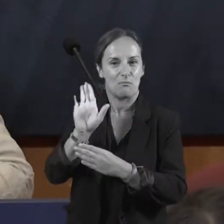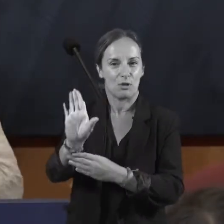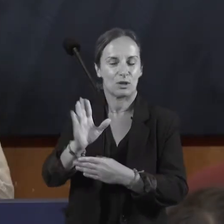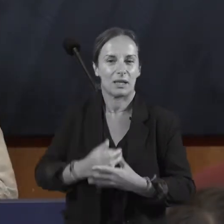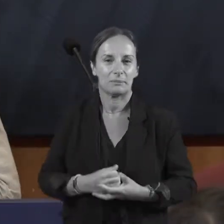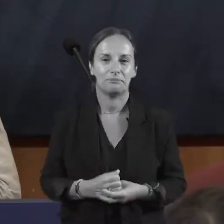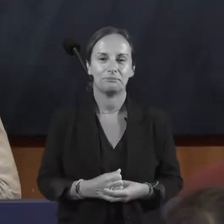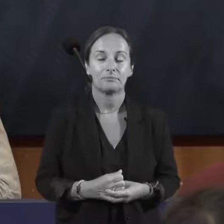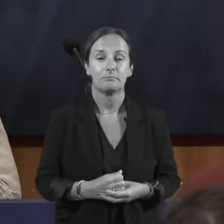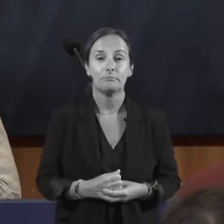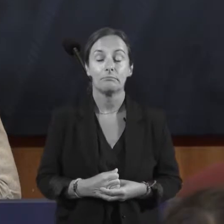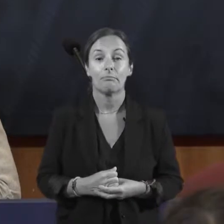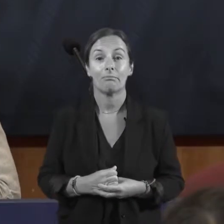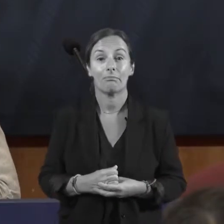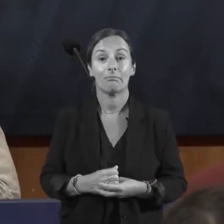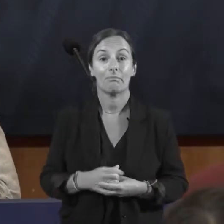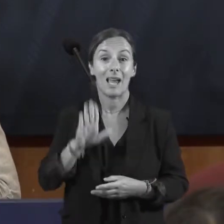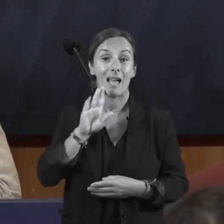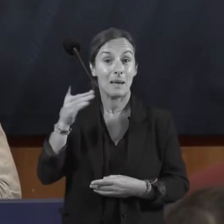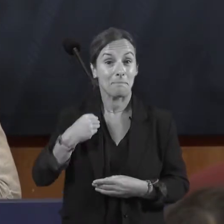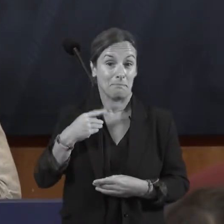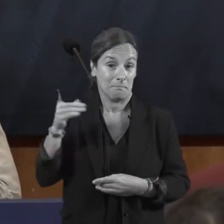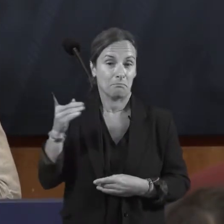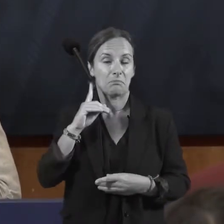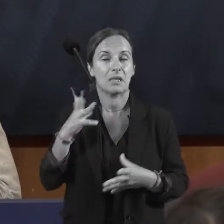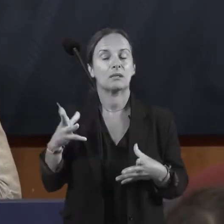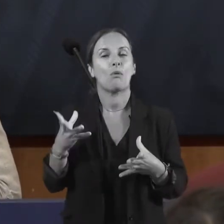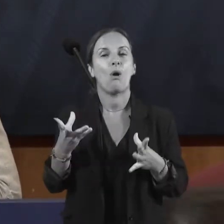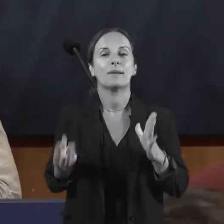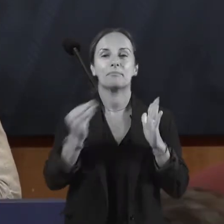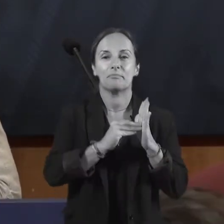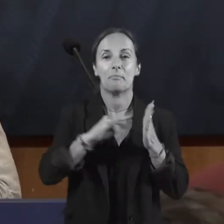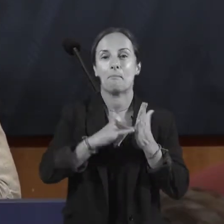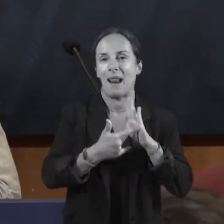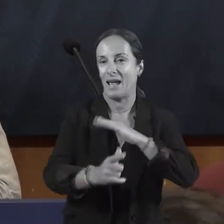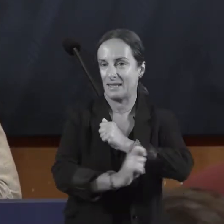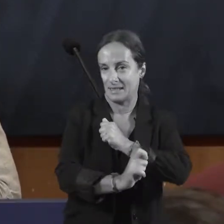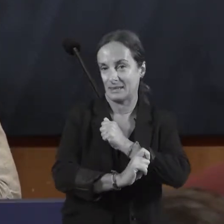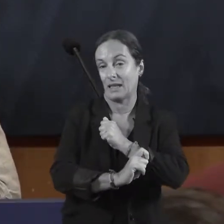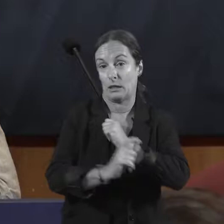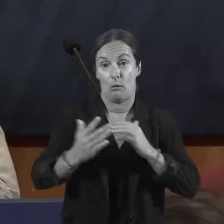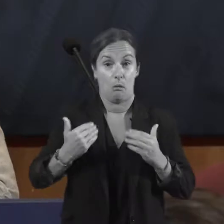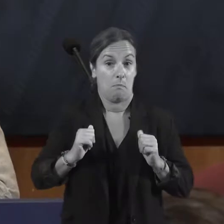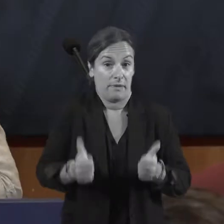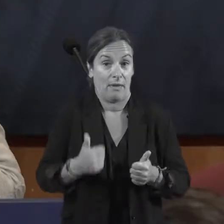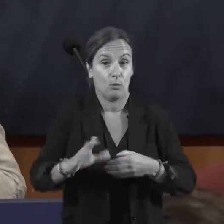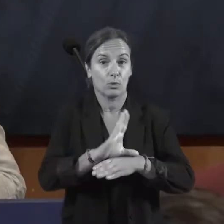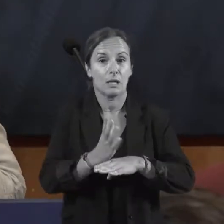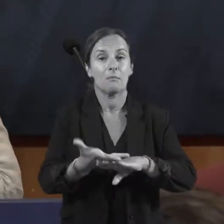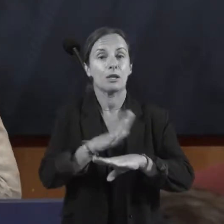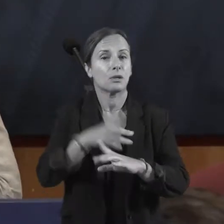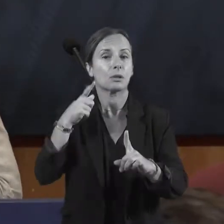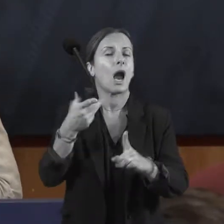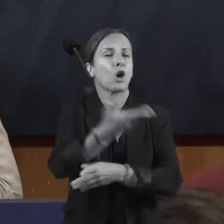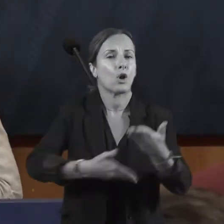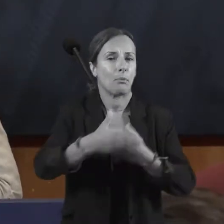també s'emmarca dins el pla estratègic que fa el Consell o que està ja engegant el Consell de Mallorca amb la col·laboració público-privada, col·laboració amb el govern, col·laboració també amb